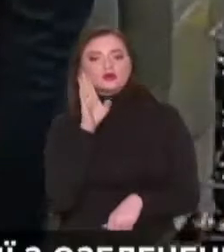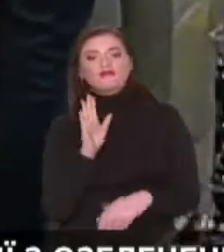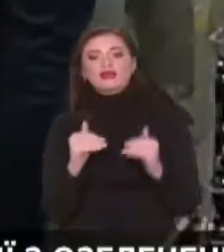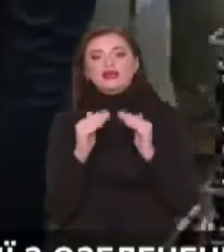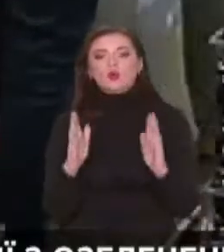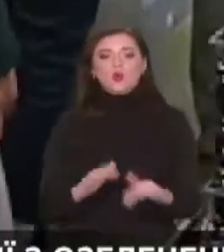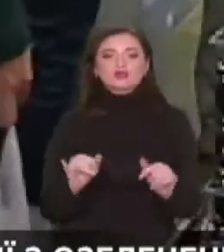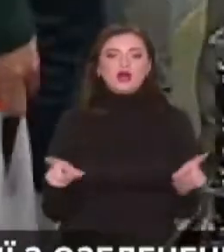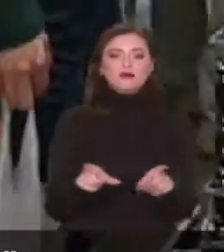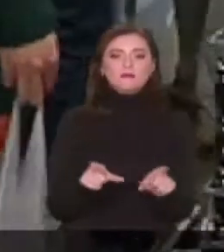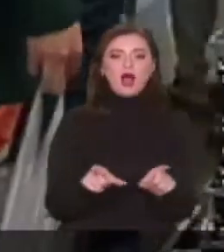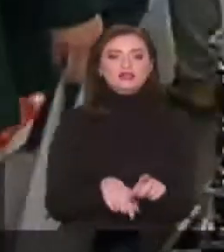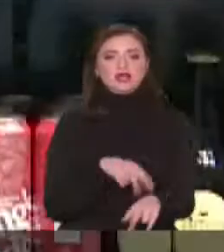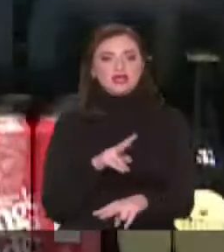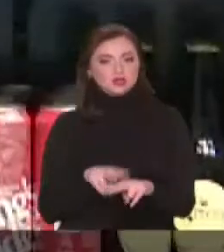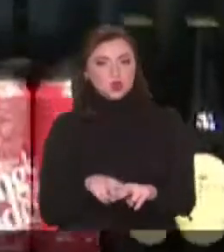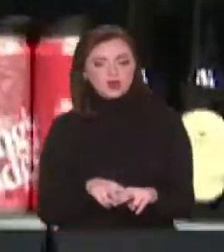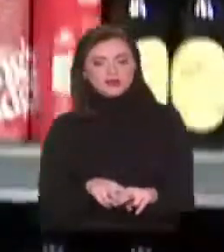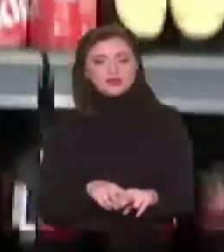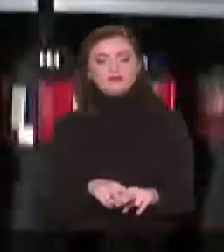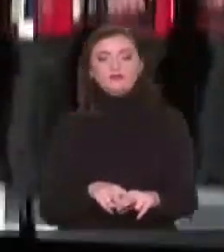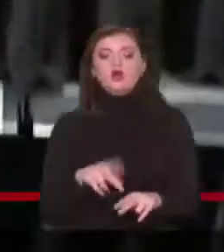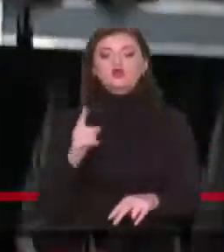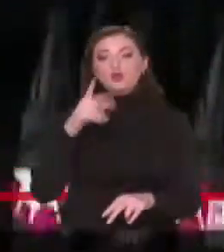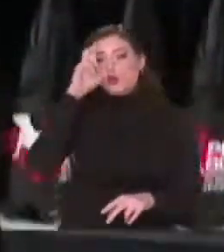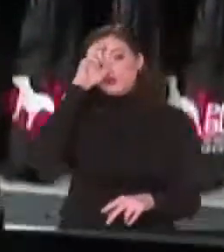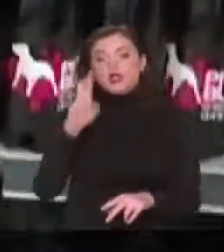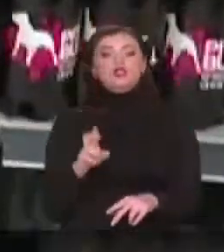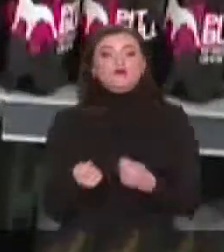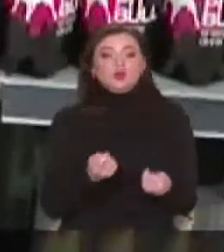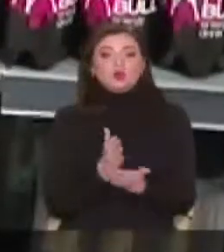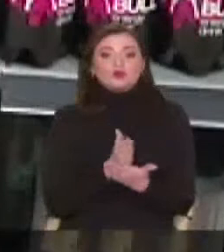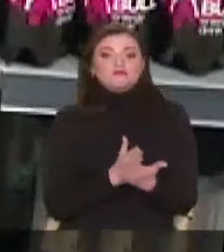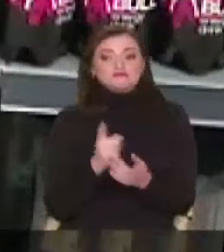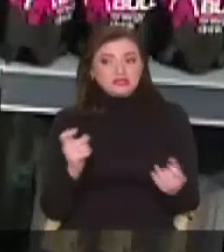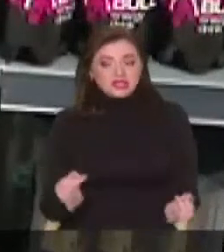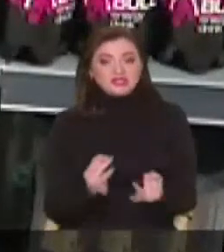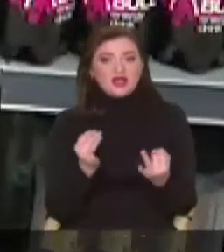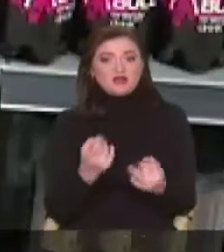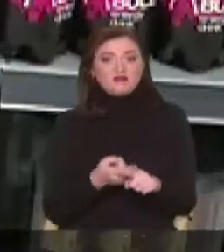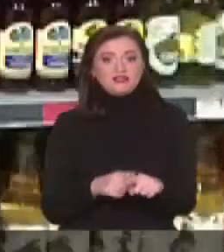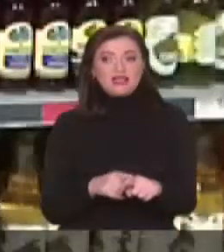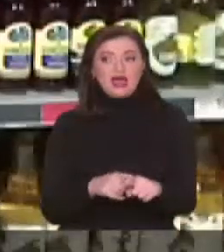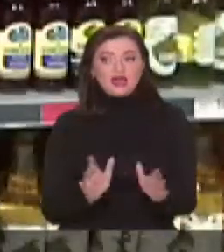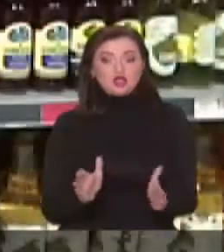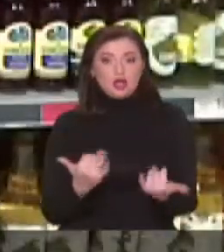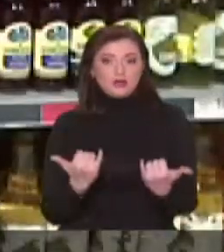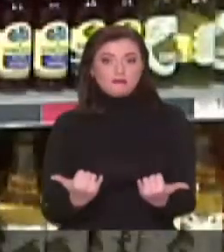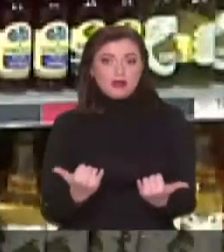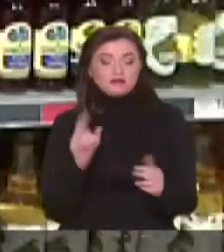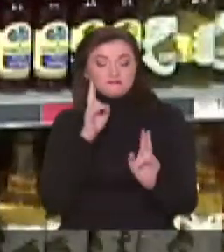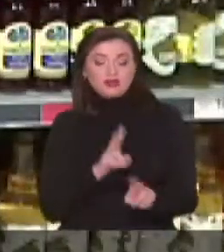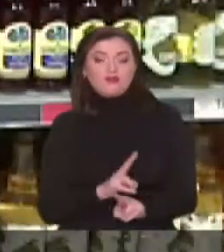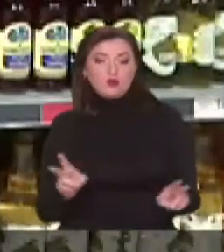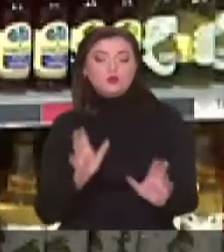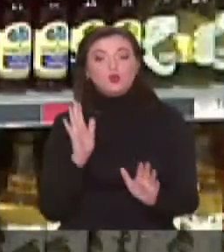кіосках і магазинах столиці. А чому Державну регуляторну службу зацікавило це лише тепер, невідомо.